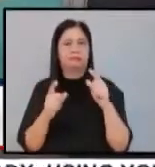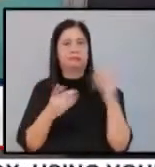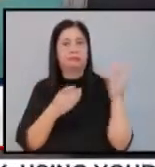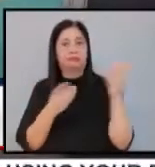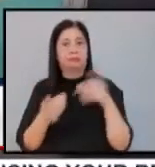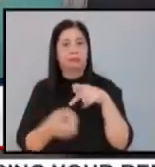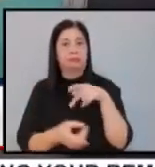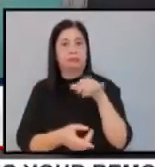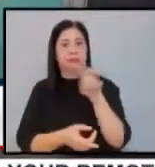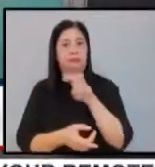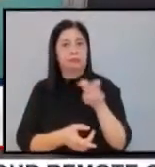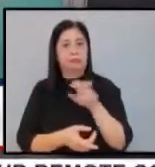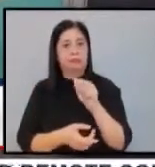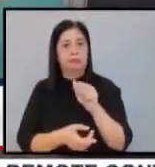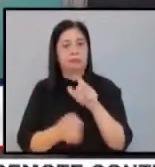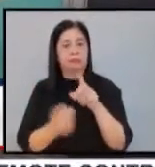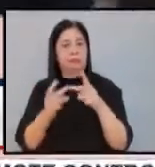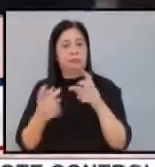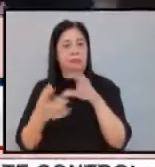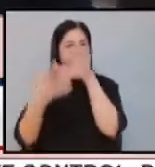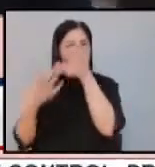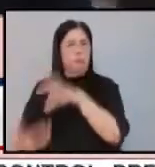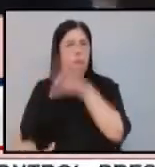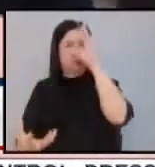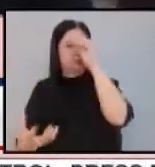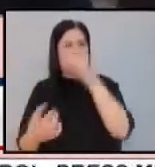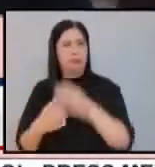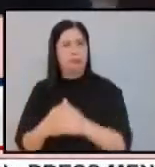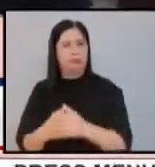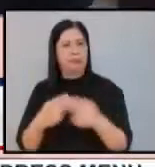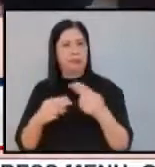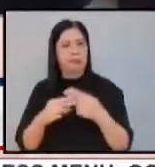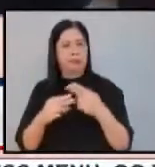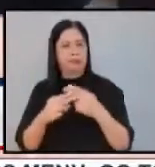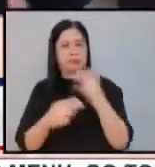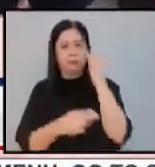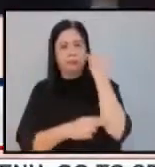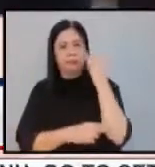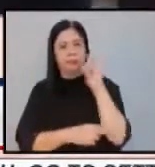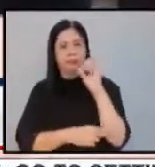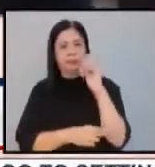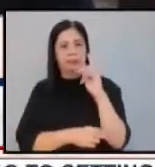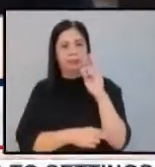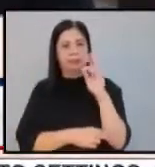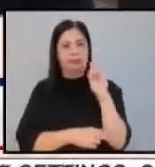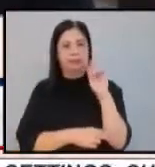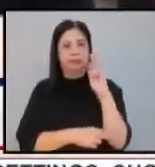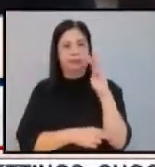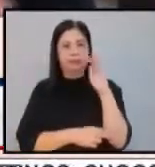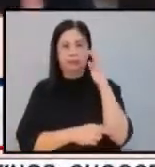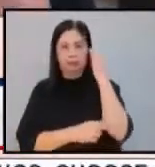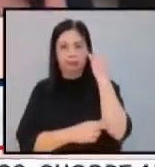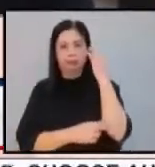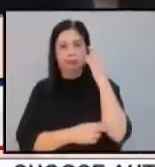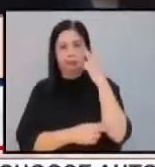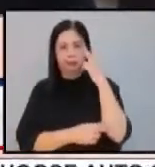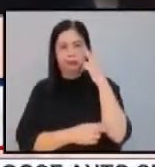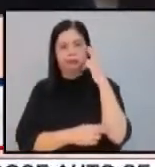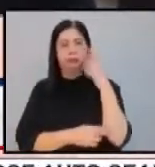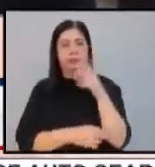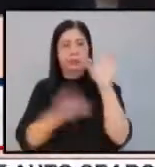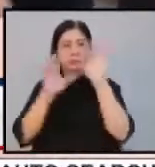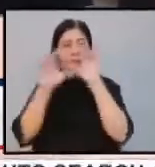this very wealthy man. His name is Jack Rothenberg. And he happened to be a president and